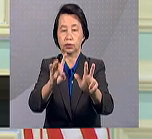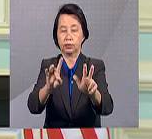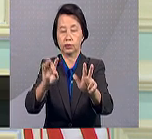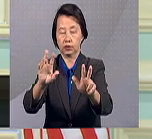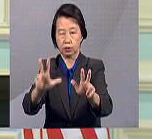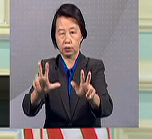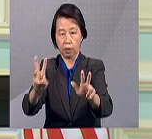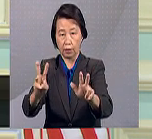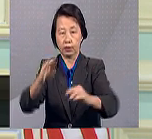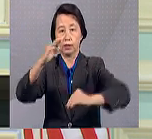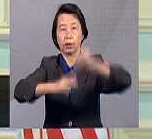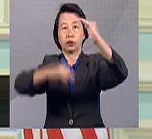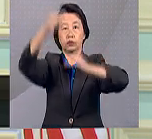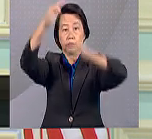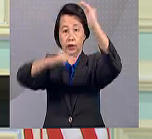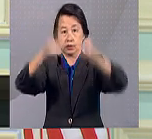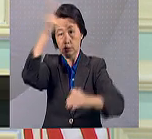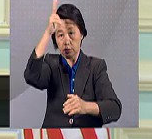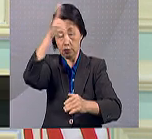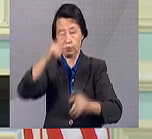3,876 bangunan kerajaan,